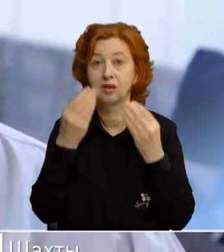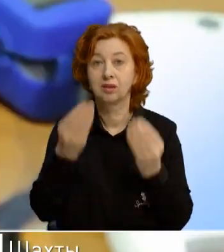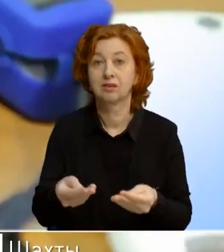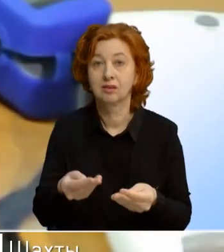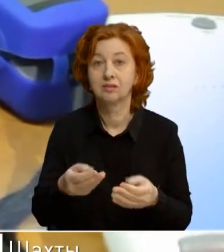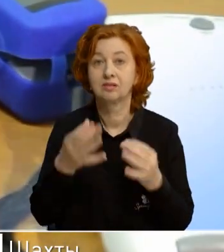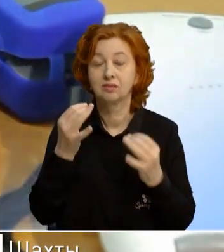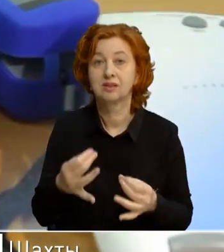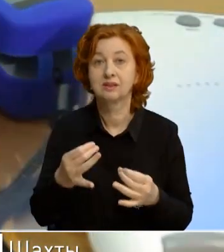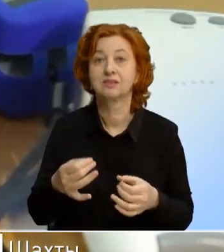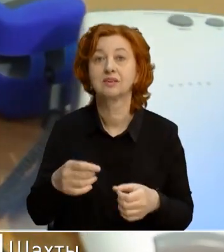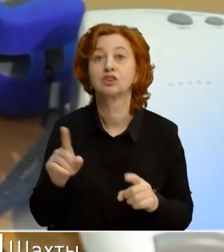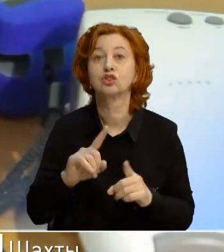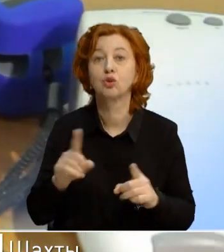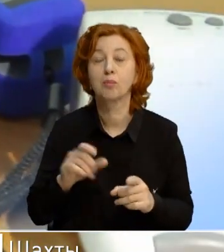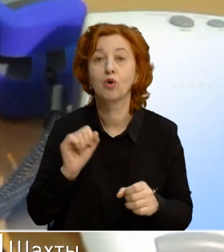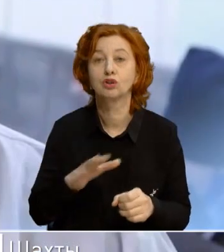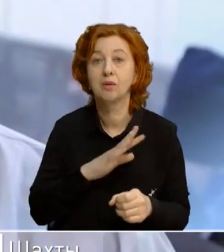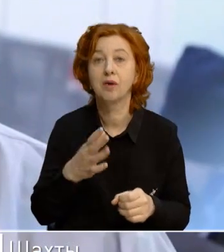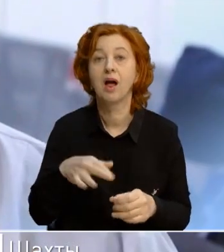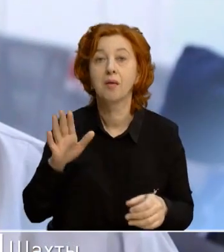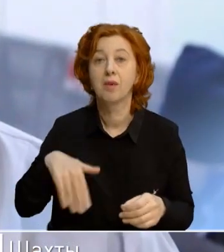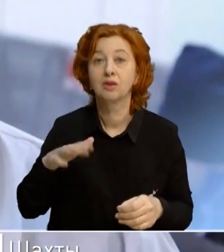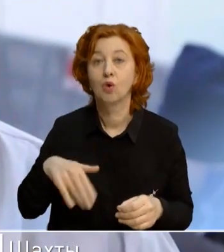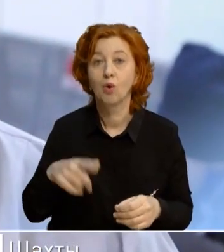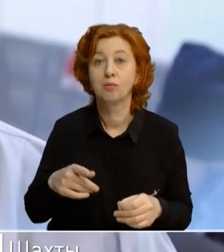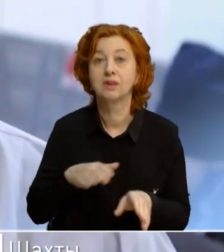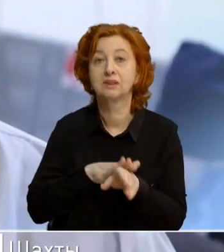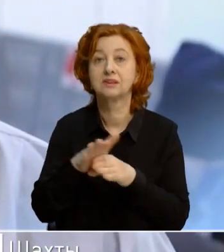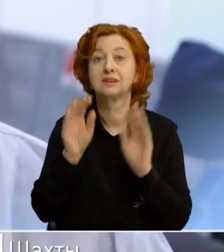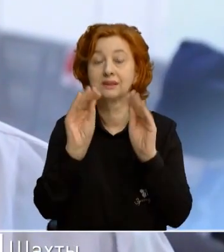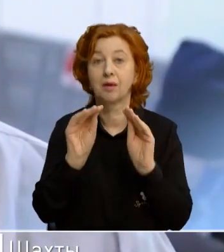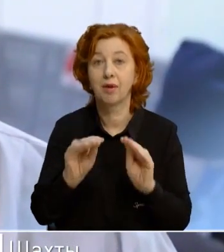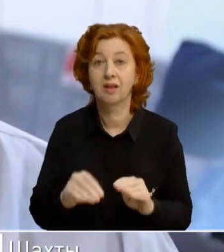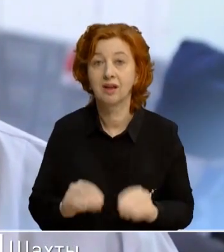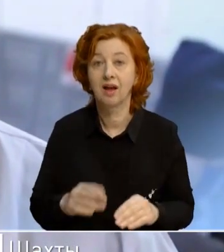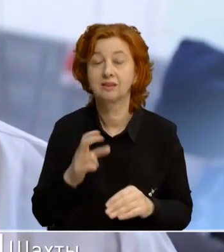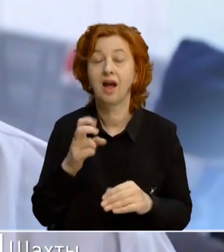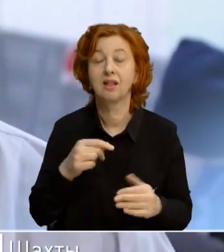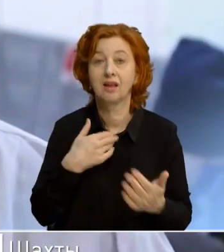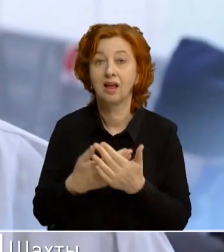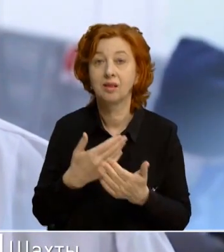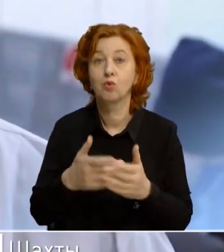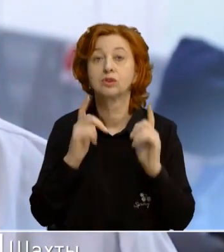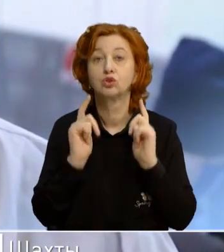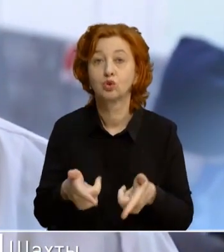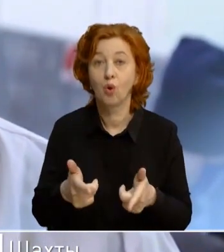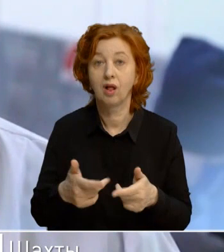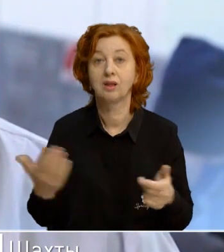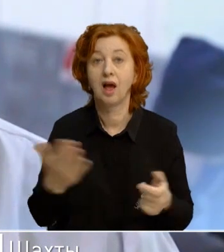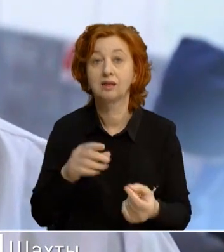насыщение легких кислородом. Затем заполняются анкеты, добровольное согласие. И